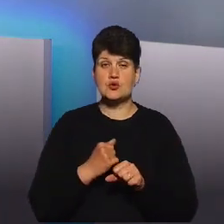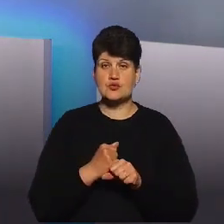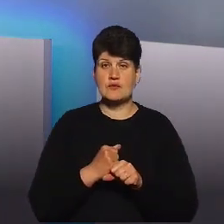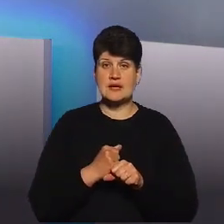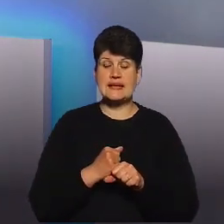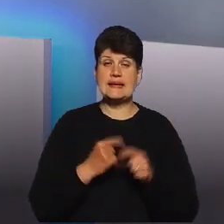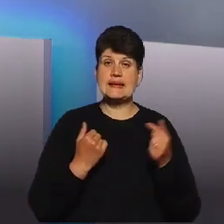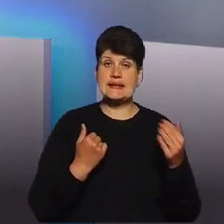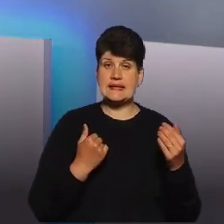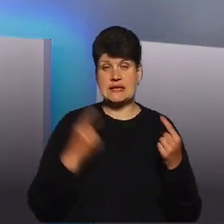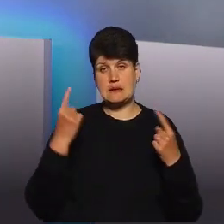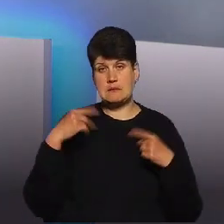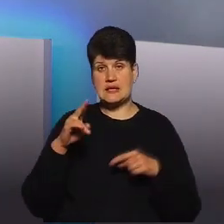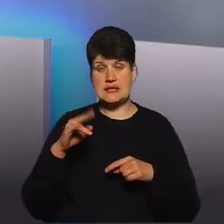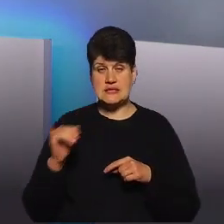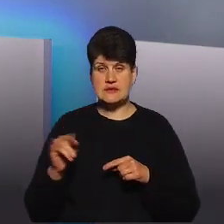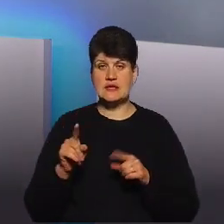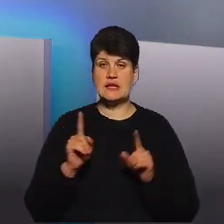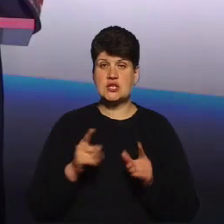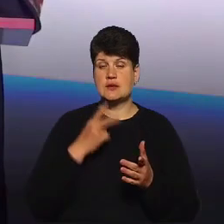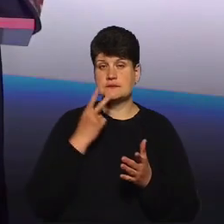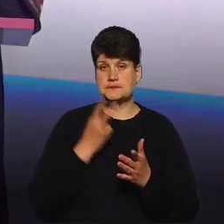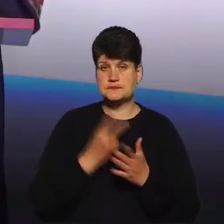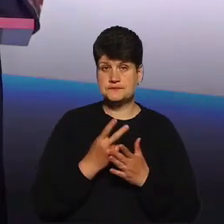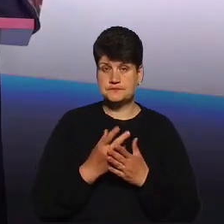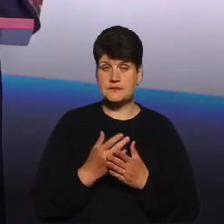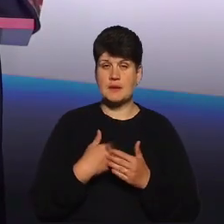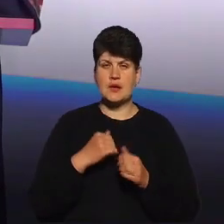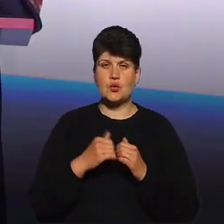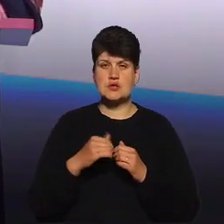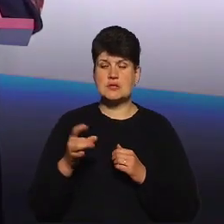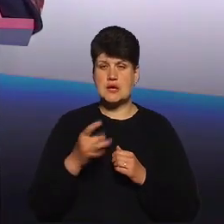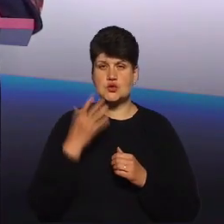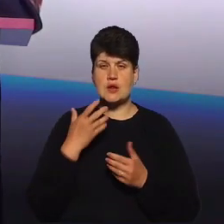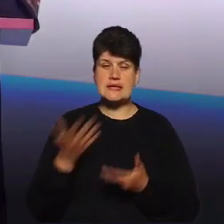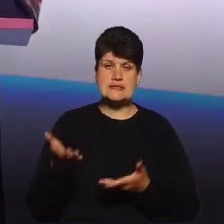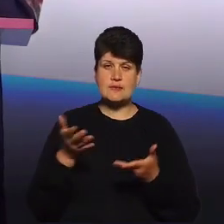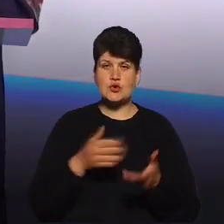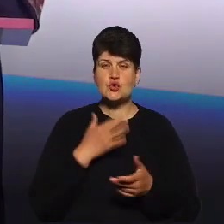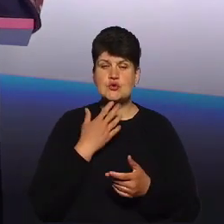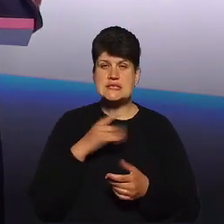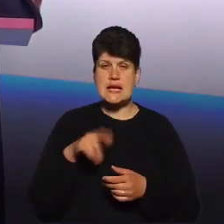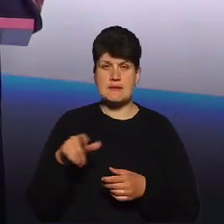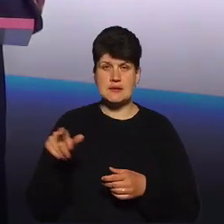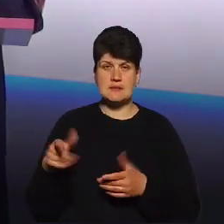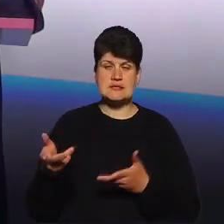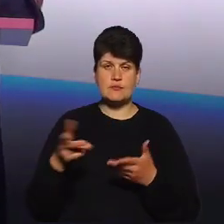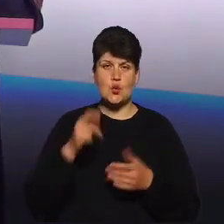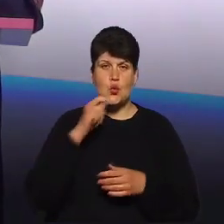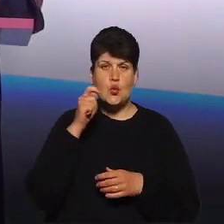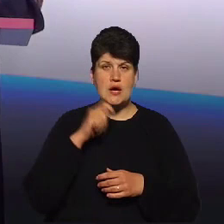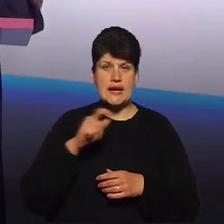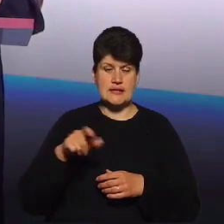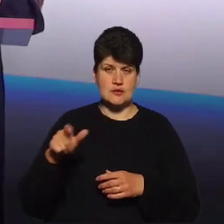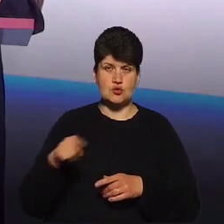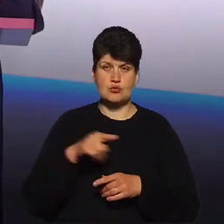разом з нашими. Вони лише презентації роблять. А ми кожного разу, коли запрошуємо іноземних митців, ми запрошуємо і українських, щоб в них було якби